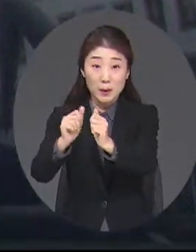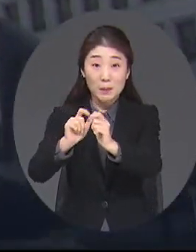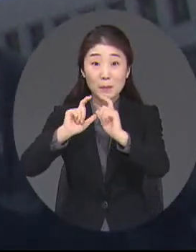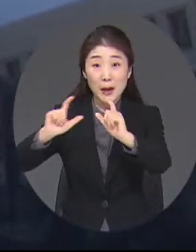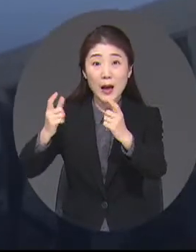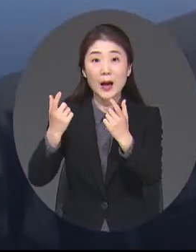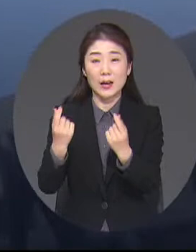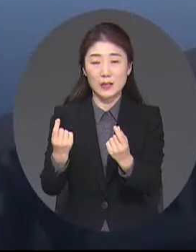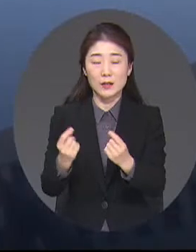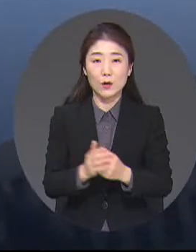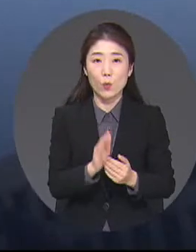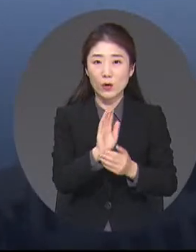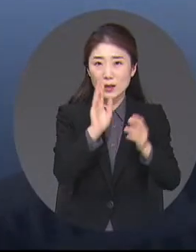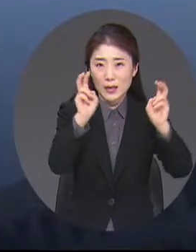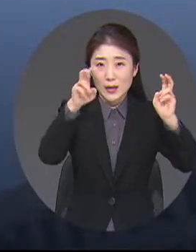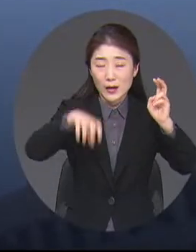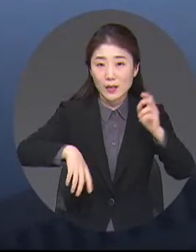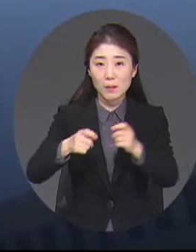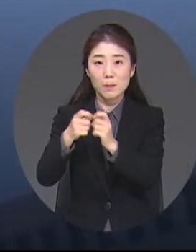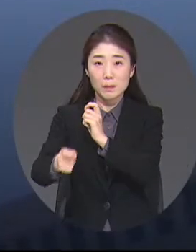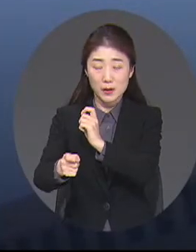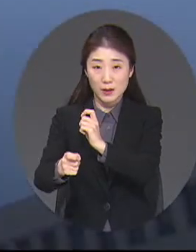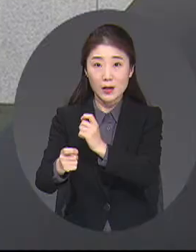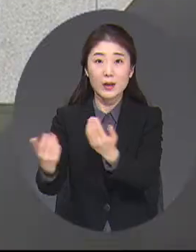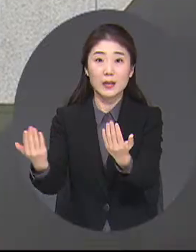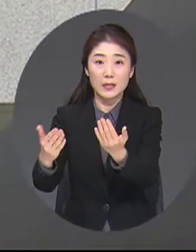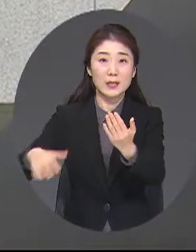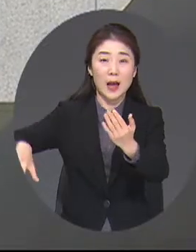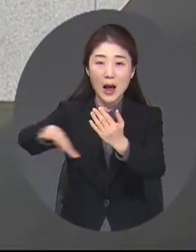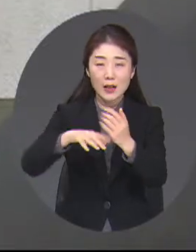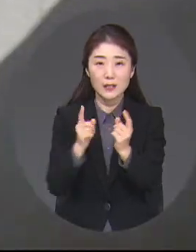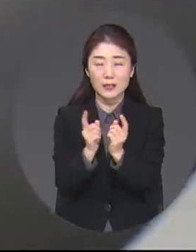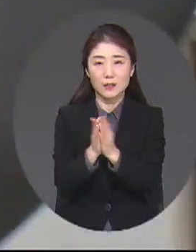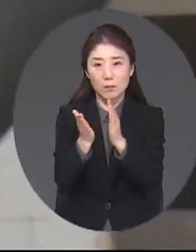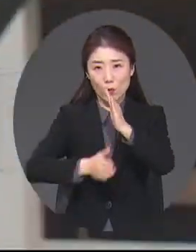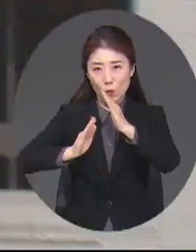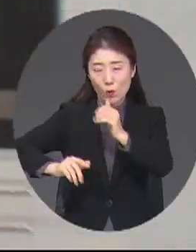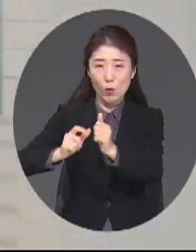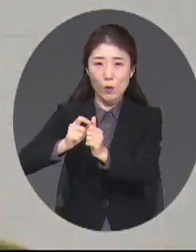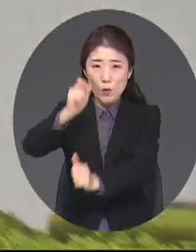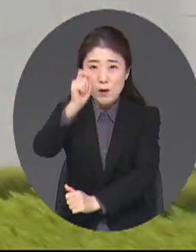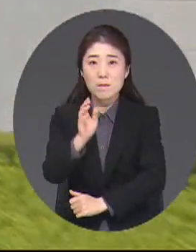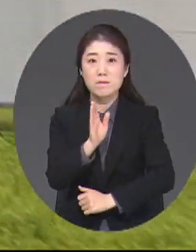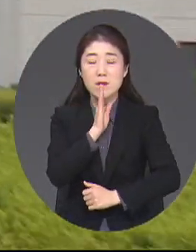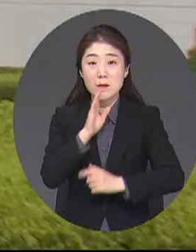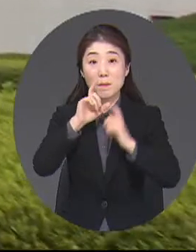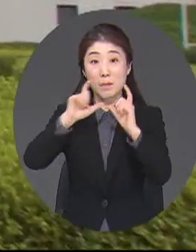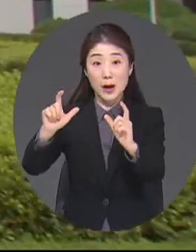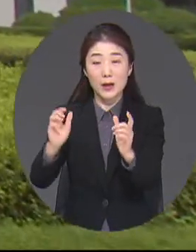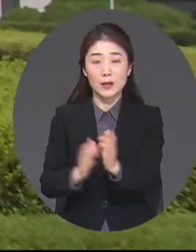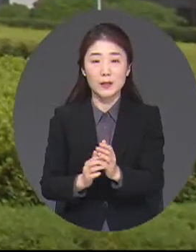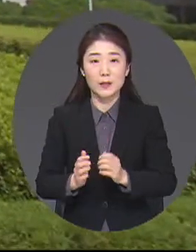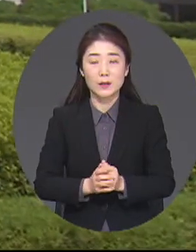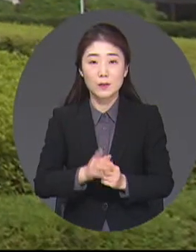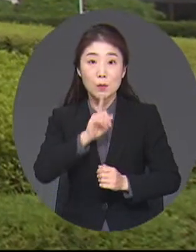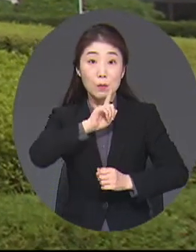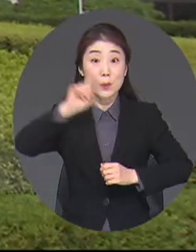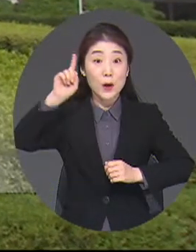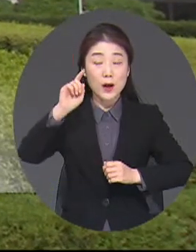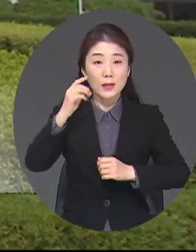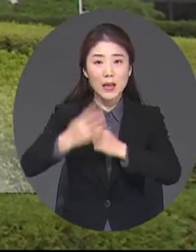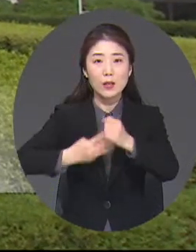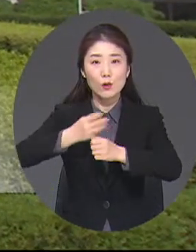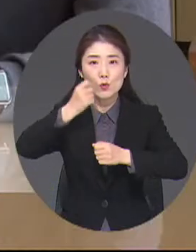원창업체가 협력업체 노동자들을 직접 고용해야 한다는 판결을 내렸습니다 소송을 제기한지 4년 6개월만